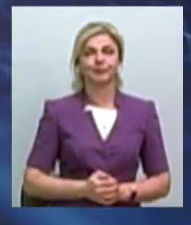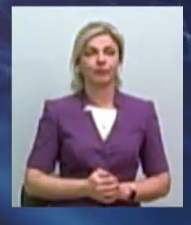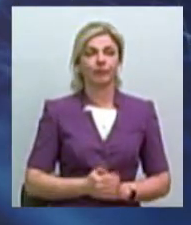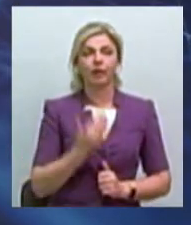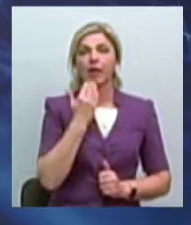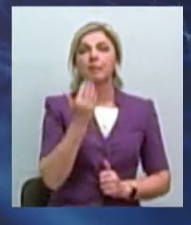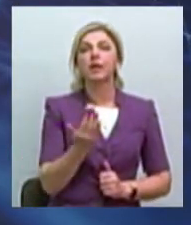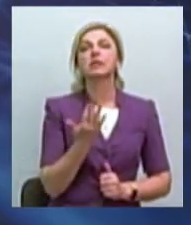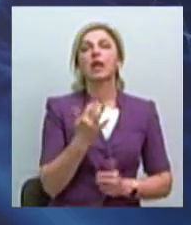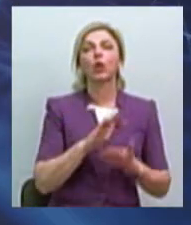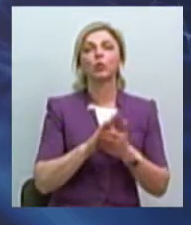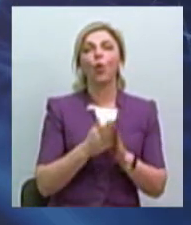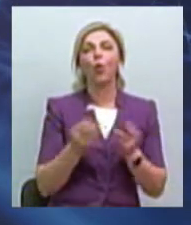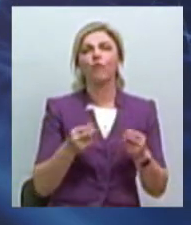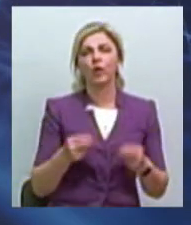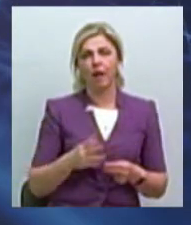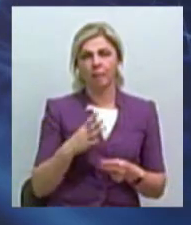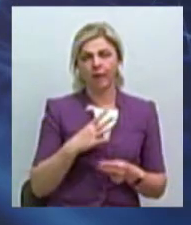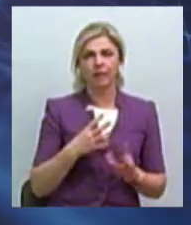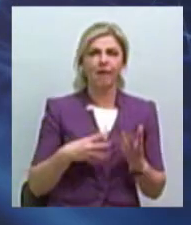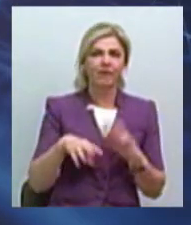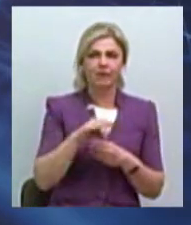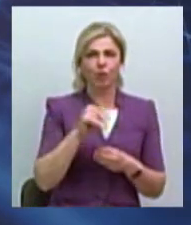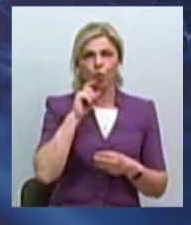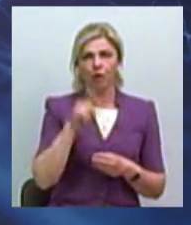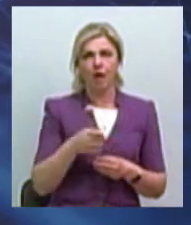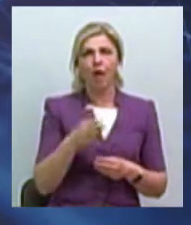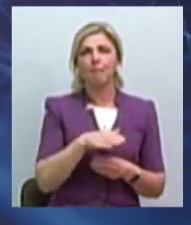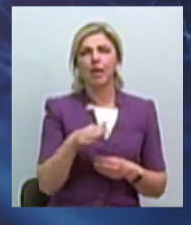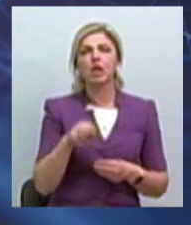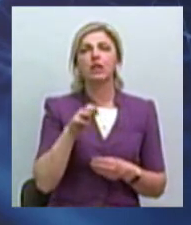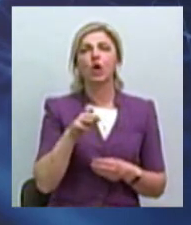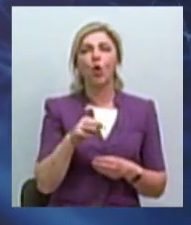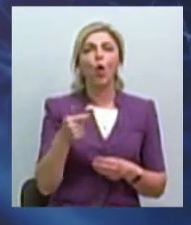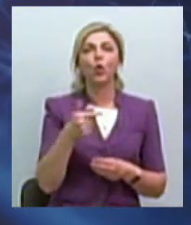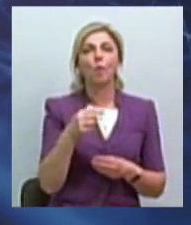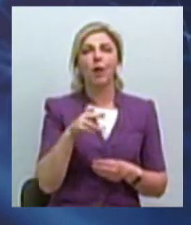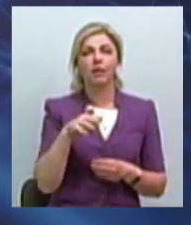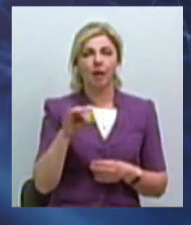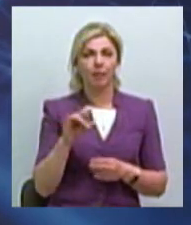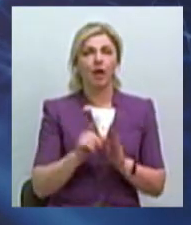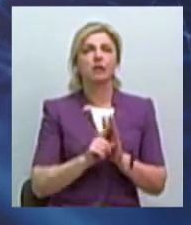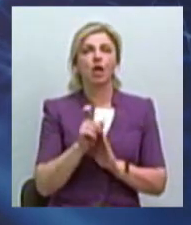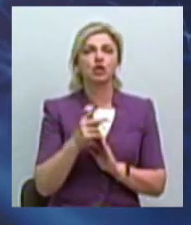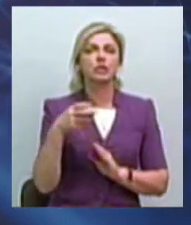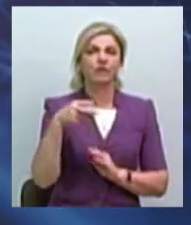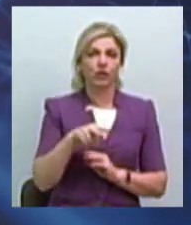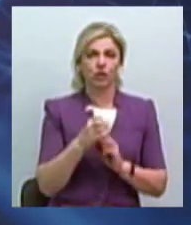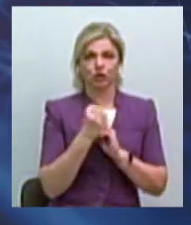укладено на території всієї України між об'єднаними територіальними громадами, починаючи з 2014 року?